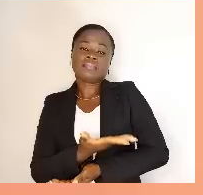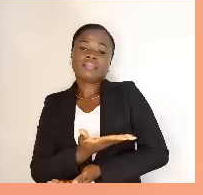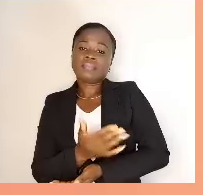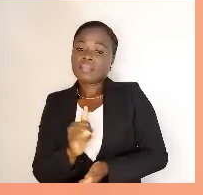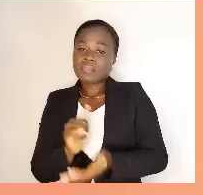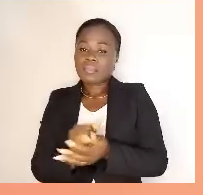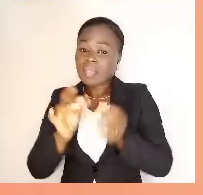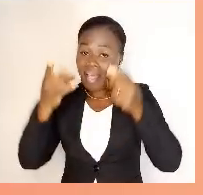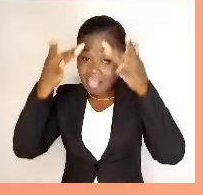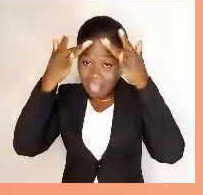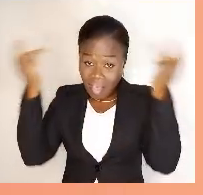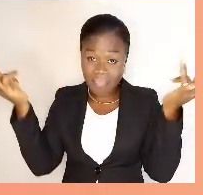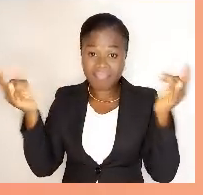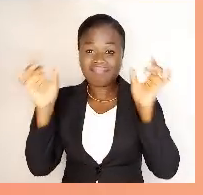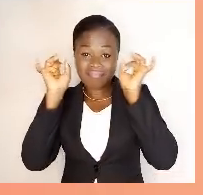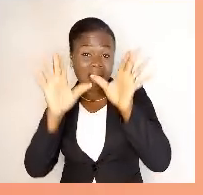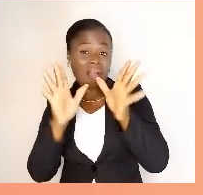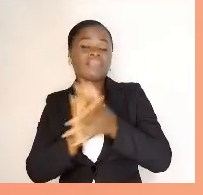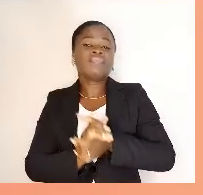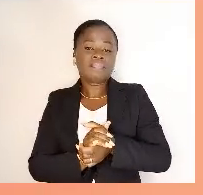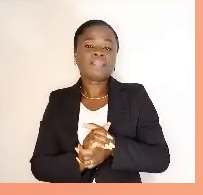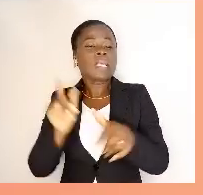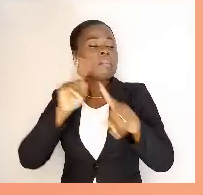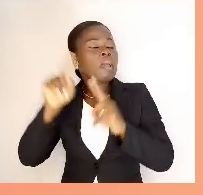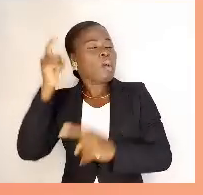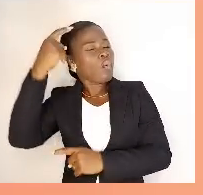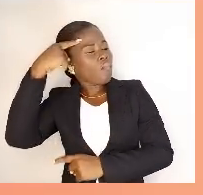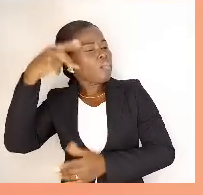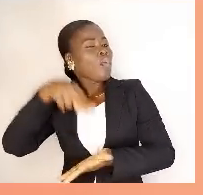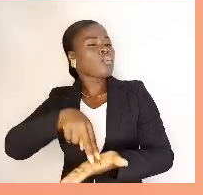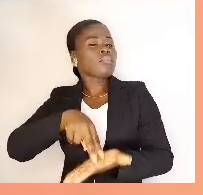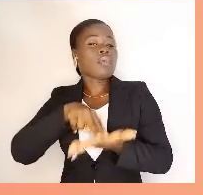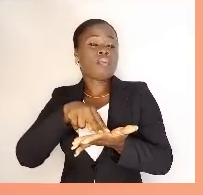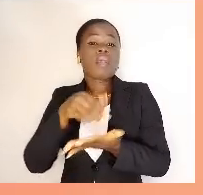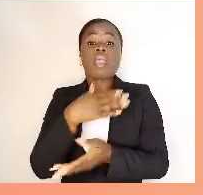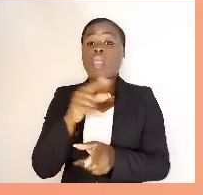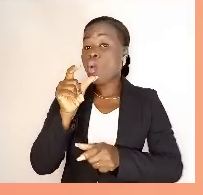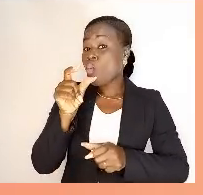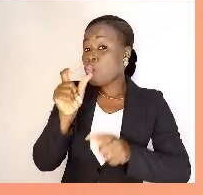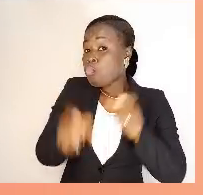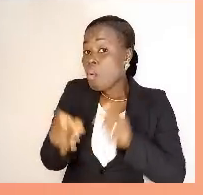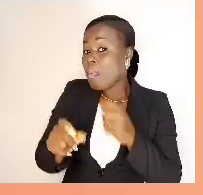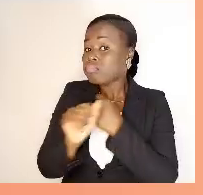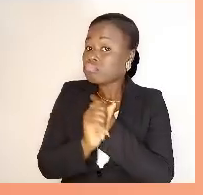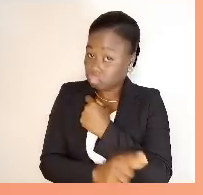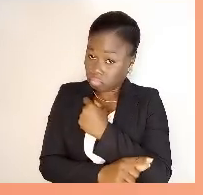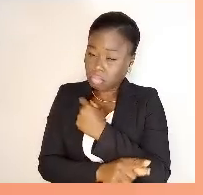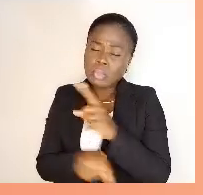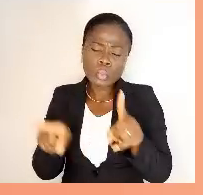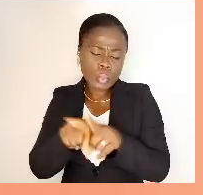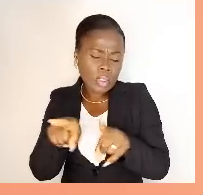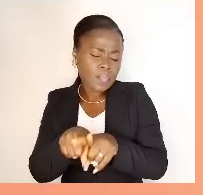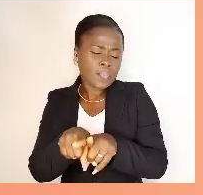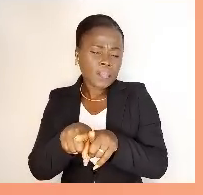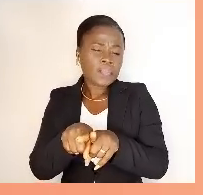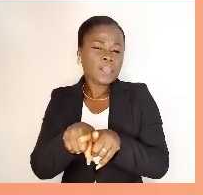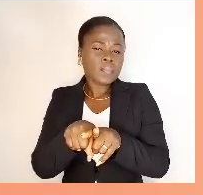Face à ces actes inadmissibles, l'État est resté debout et